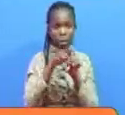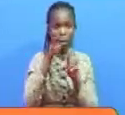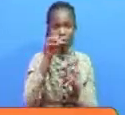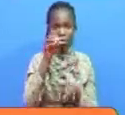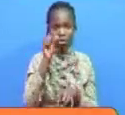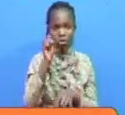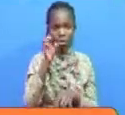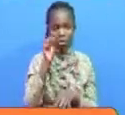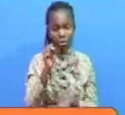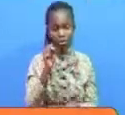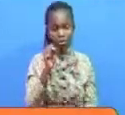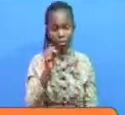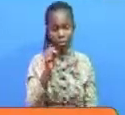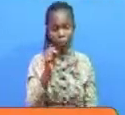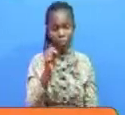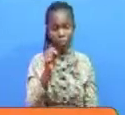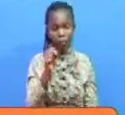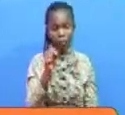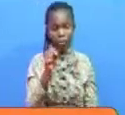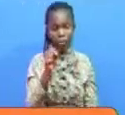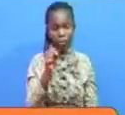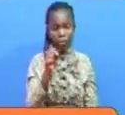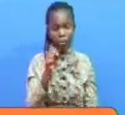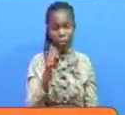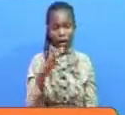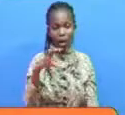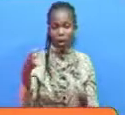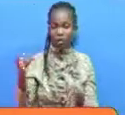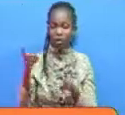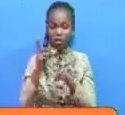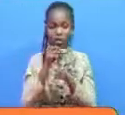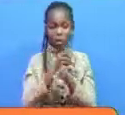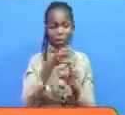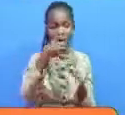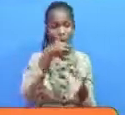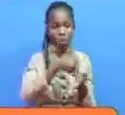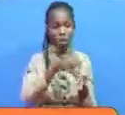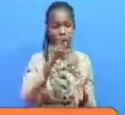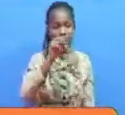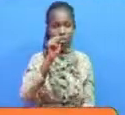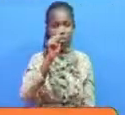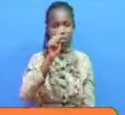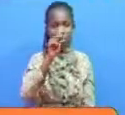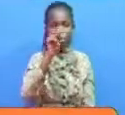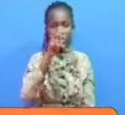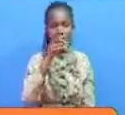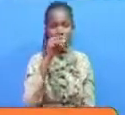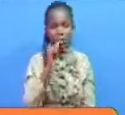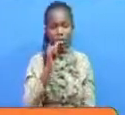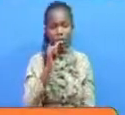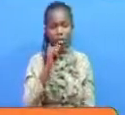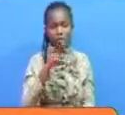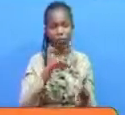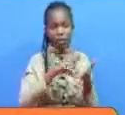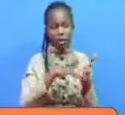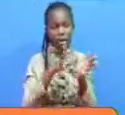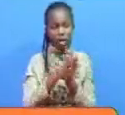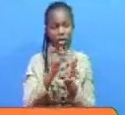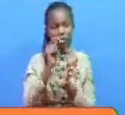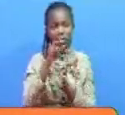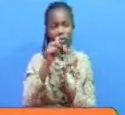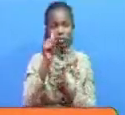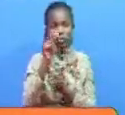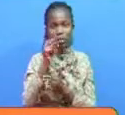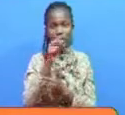Kenya Moses Wetangula ni matole la kaunti ni Kivu Kanyu. Hivyo kaunti ya Nandi, Viga na Trans Nzoia kwekune Maleve na Kwidho